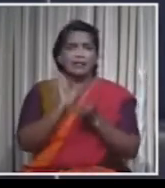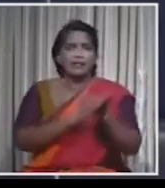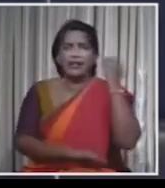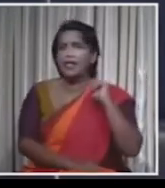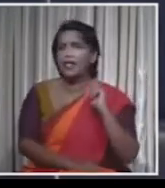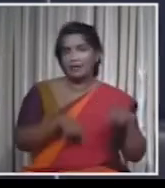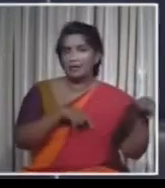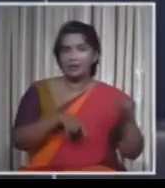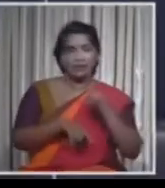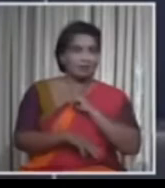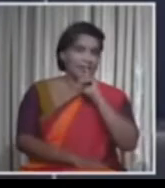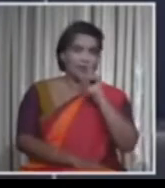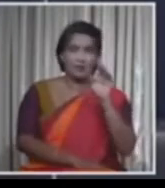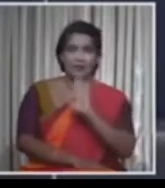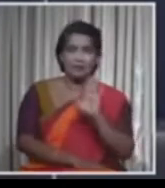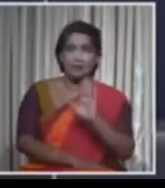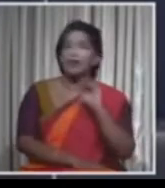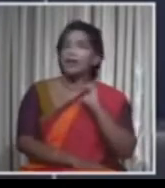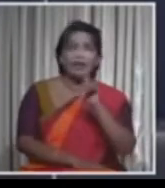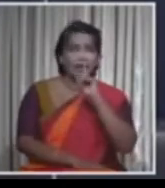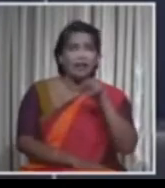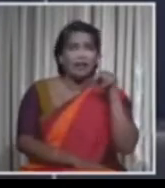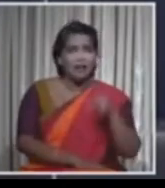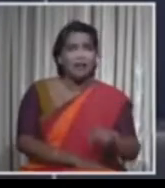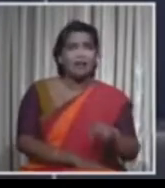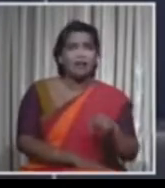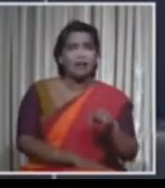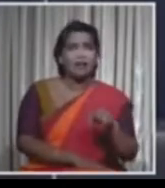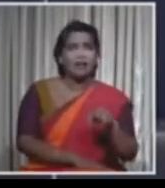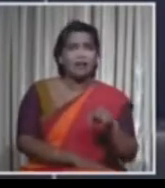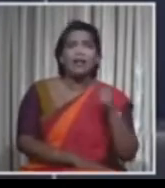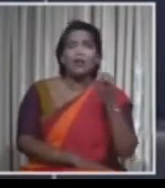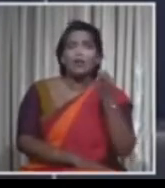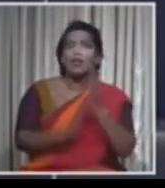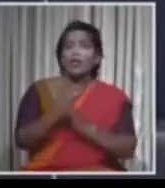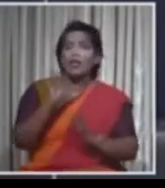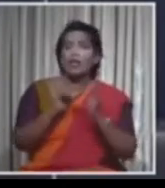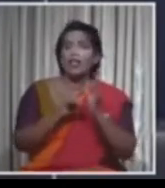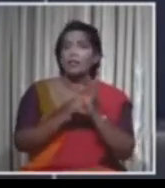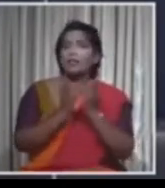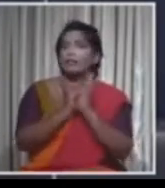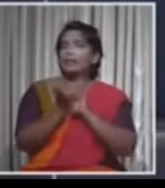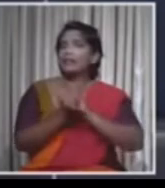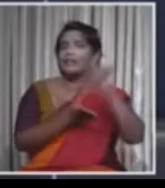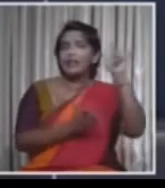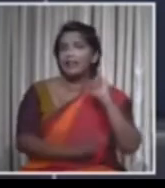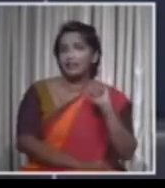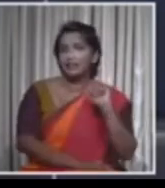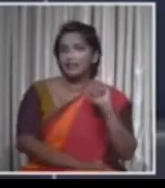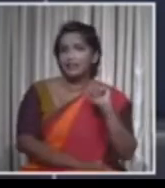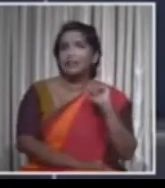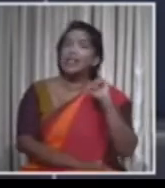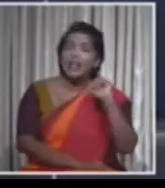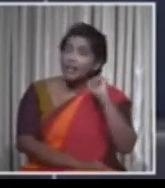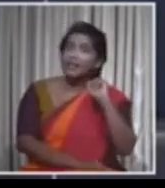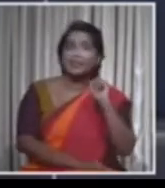කියලා මට කියන්න. මම අහන්නේ ඇයි මේ කාලෙදී ඇයි මුදල් ඇමතුමා ගියේ? නෑ හරි මං අහන්නේ ඇයි